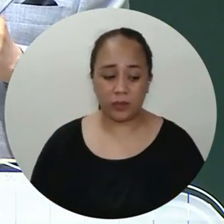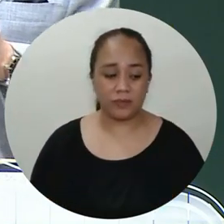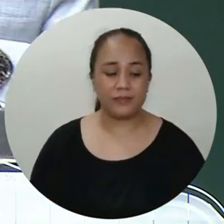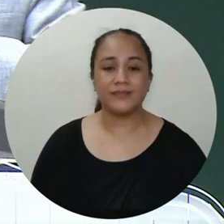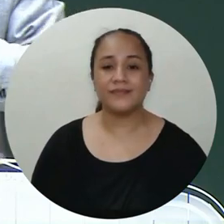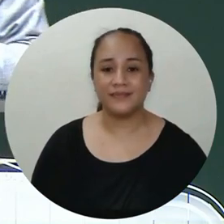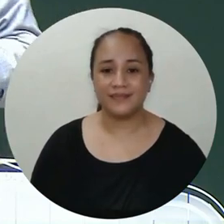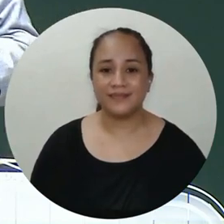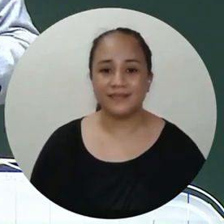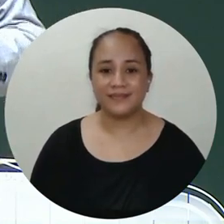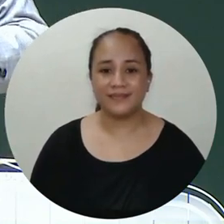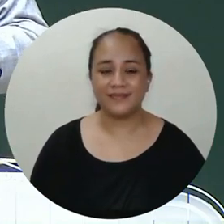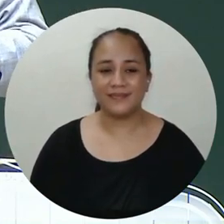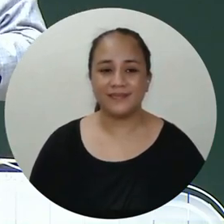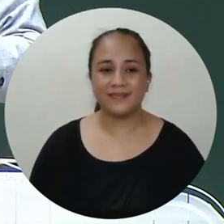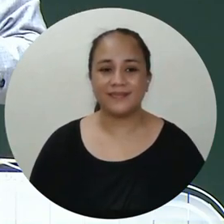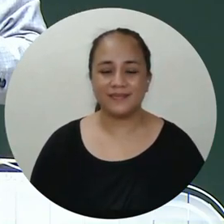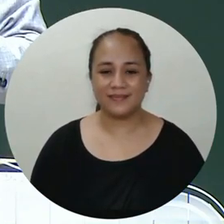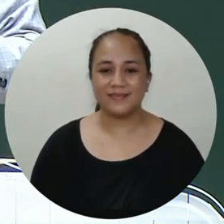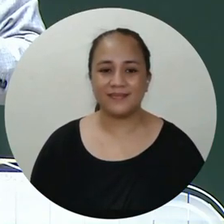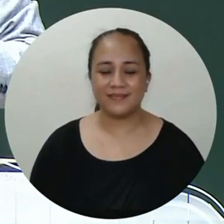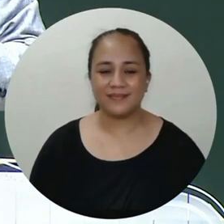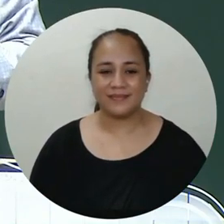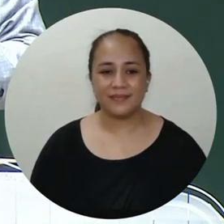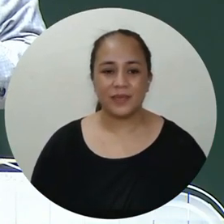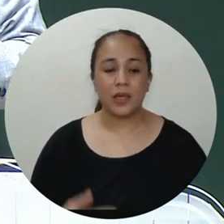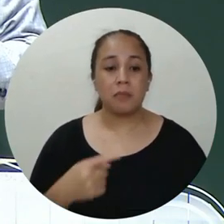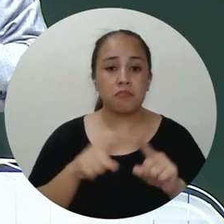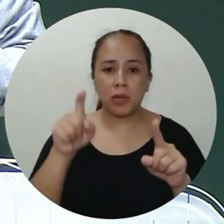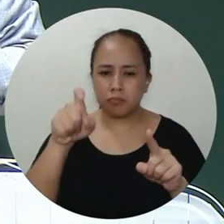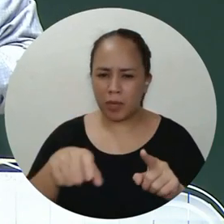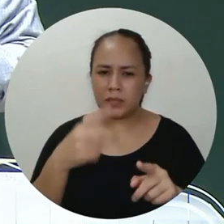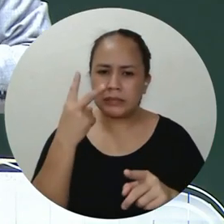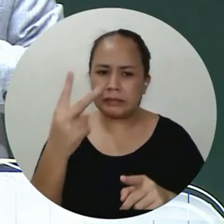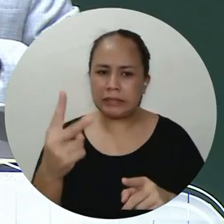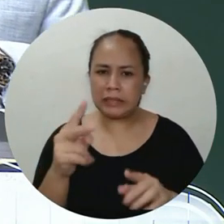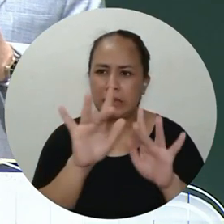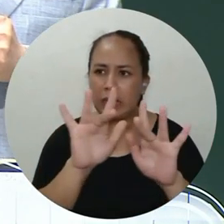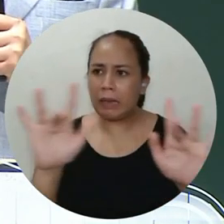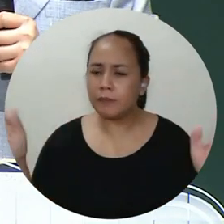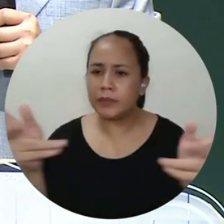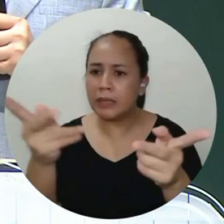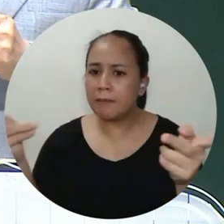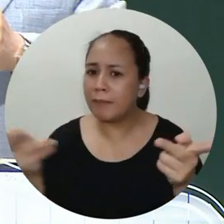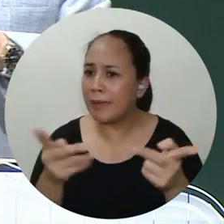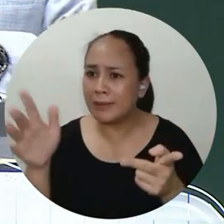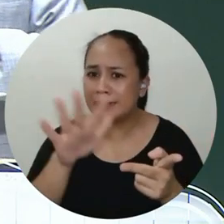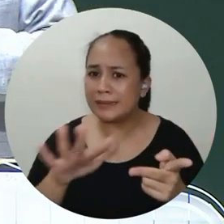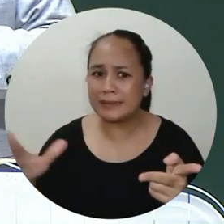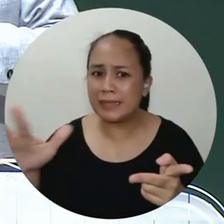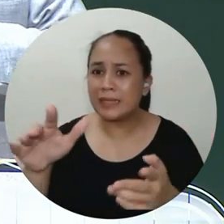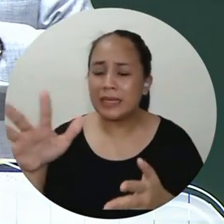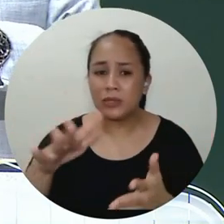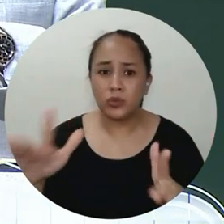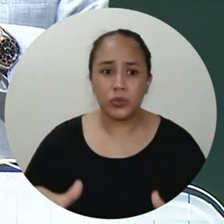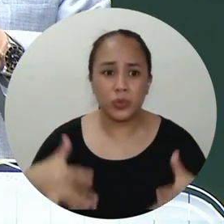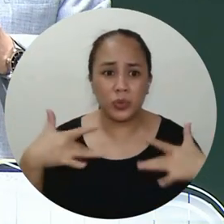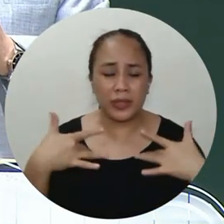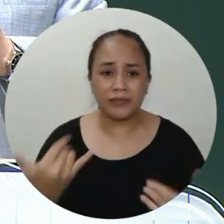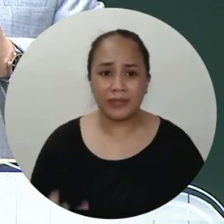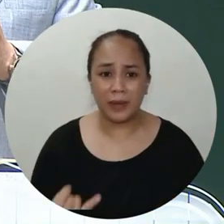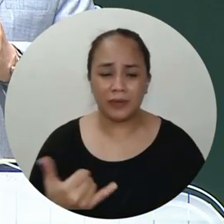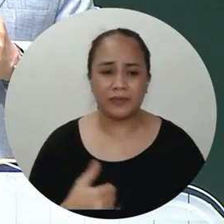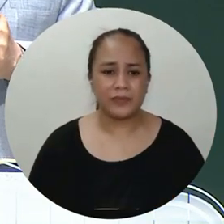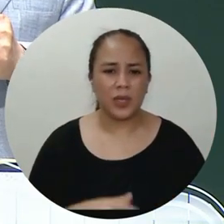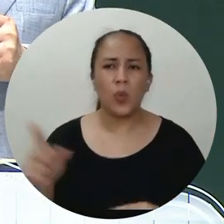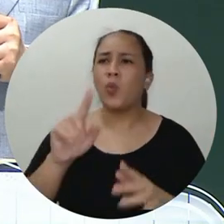현장에 영적 빈 곳을 봐야 돼요. But you must be able to see the empty places of the field and the regions that you live in. 빈 곳이 뭐예요? What is an empty